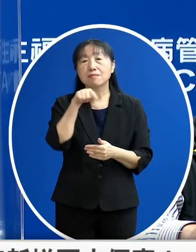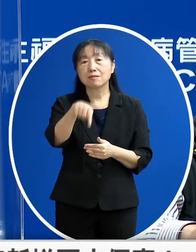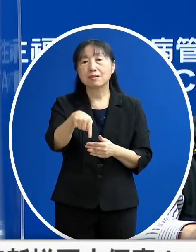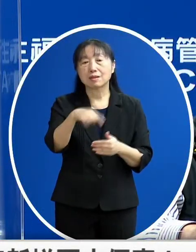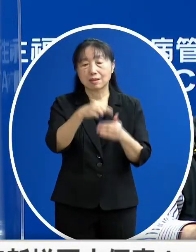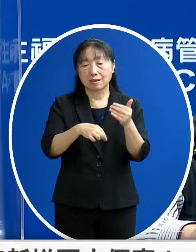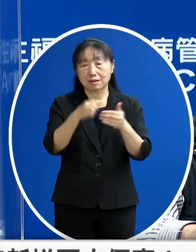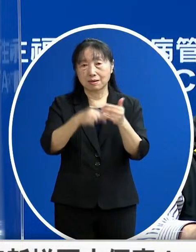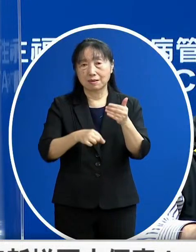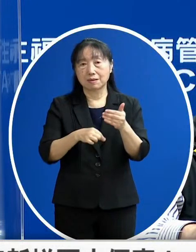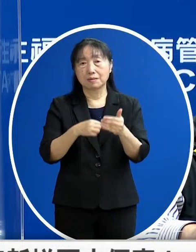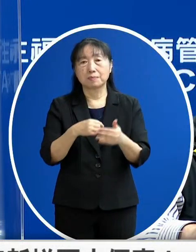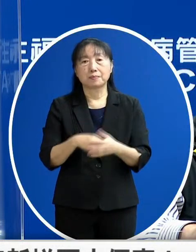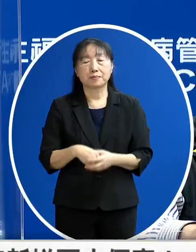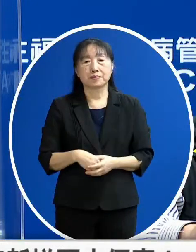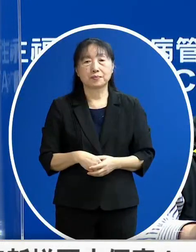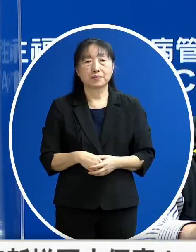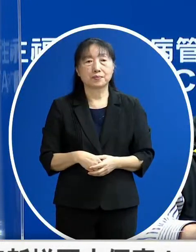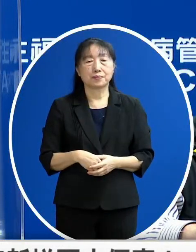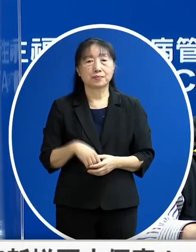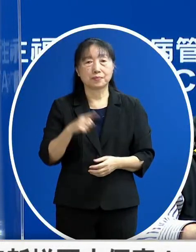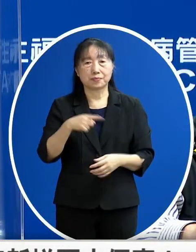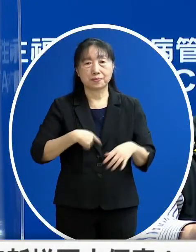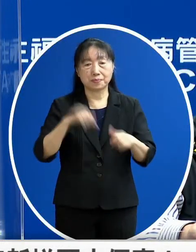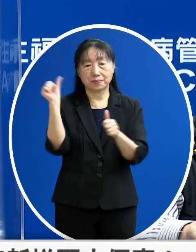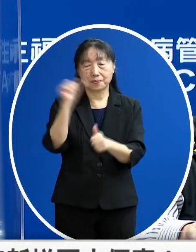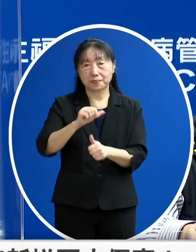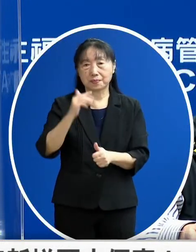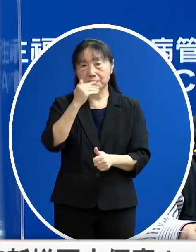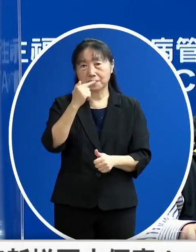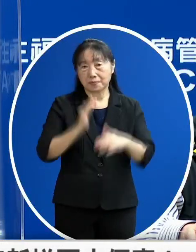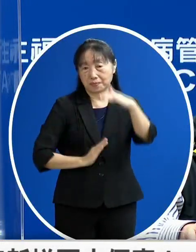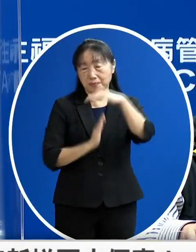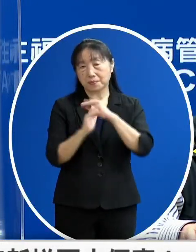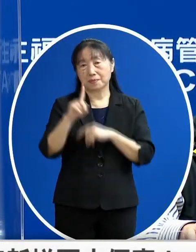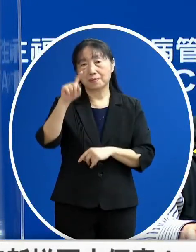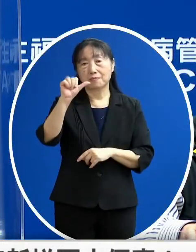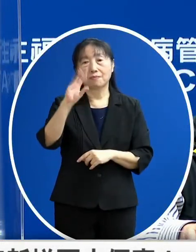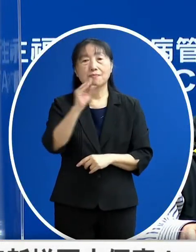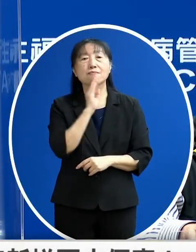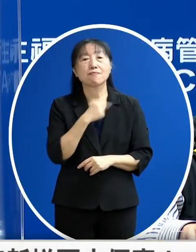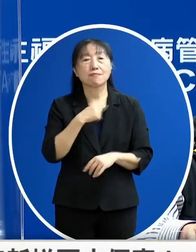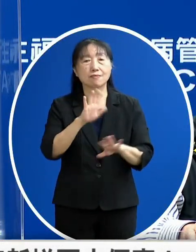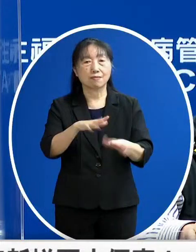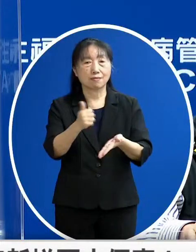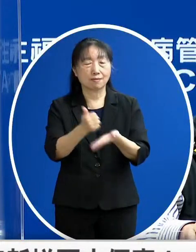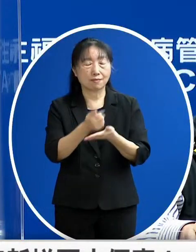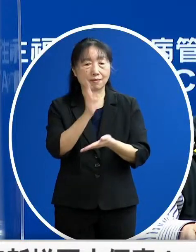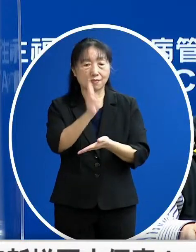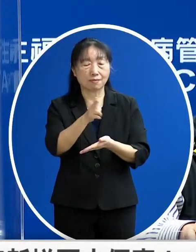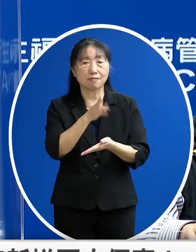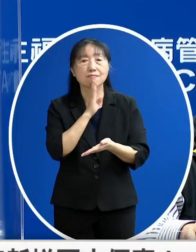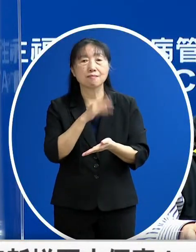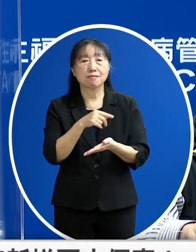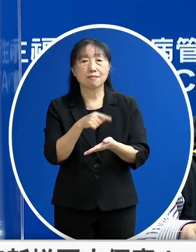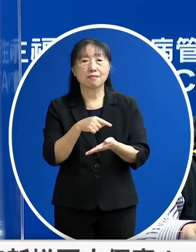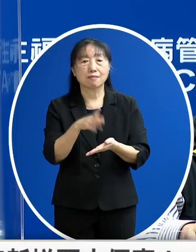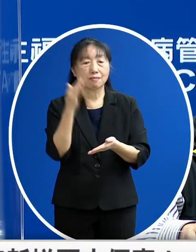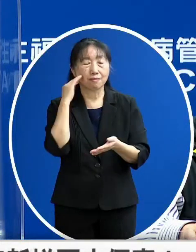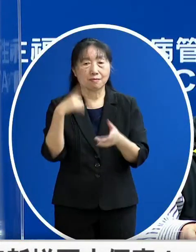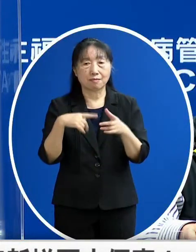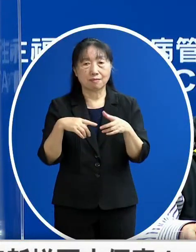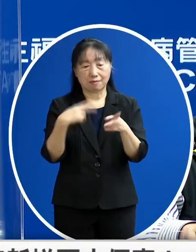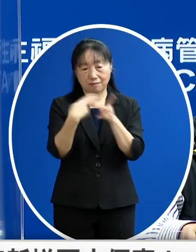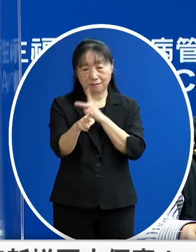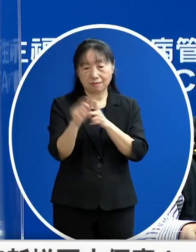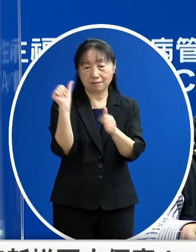的规定，那以最高的罚款新台币150,000元，那也请中医院在收达这样的一个